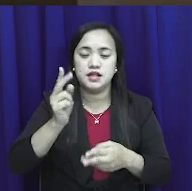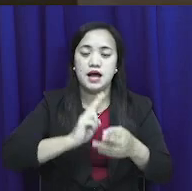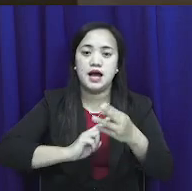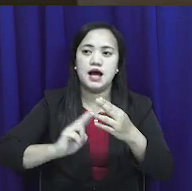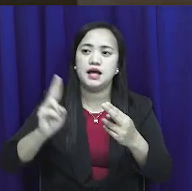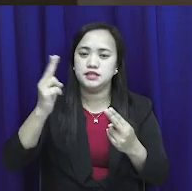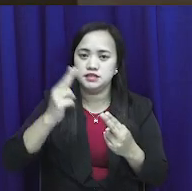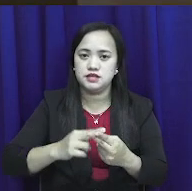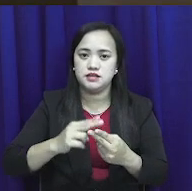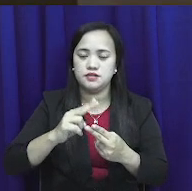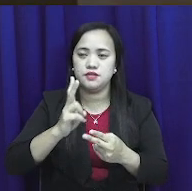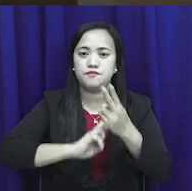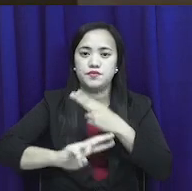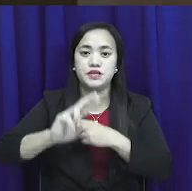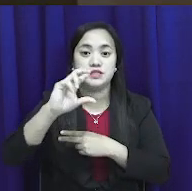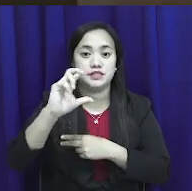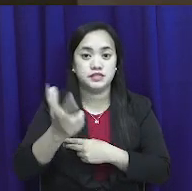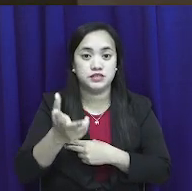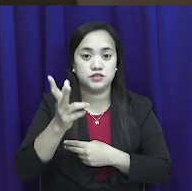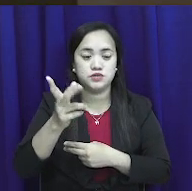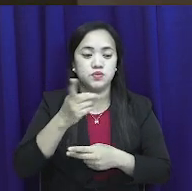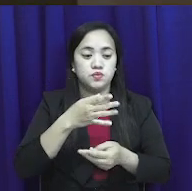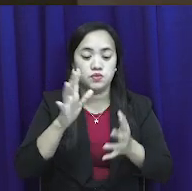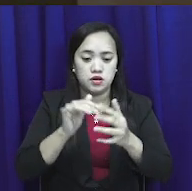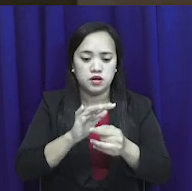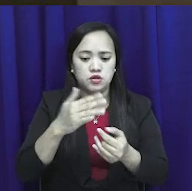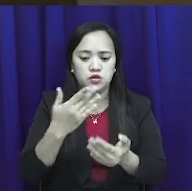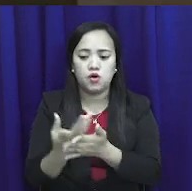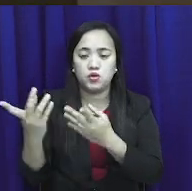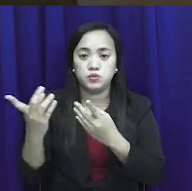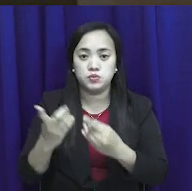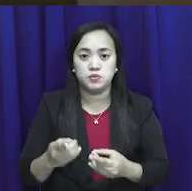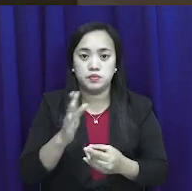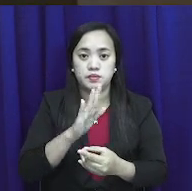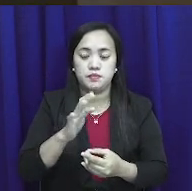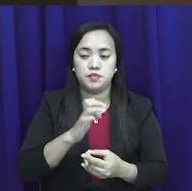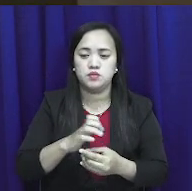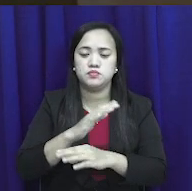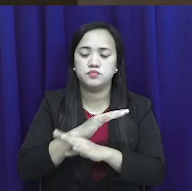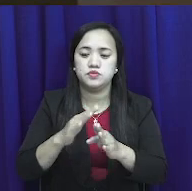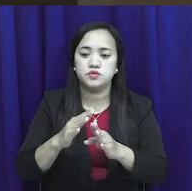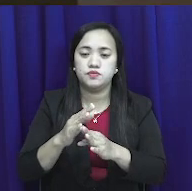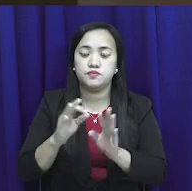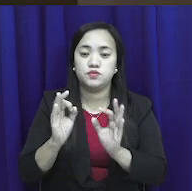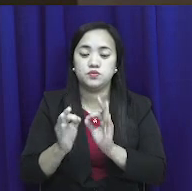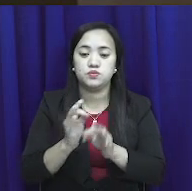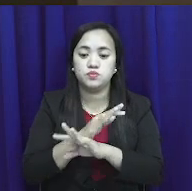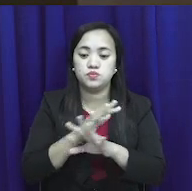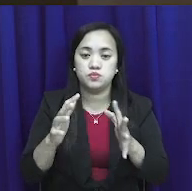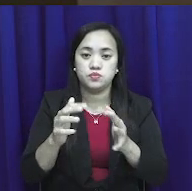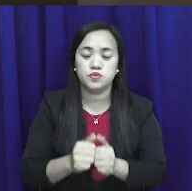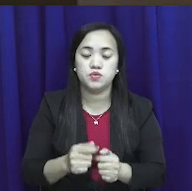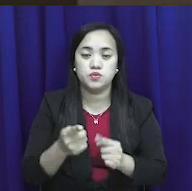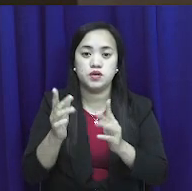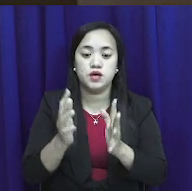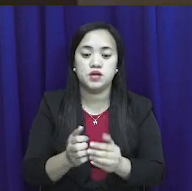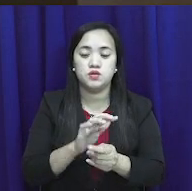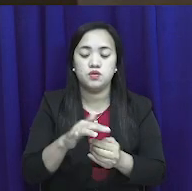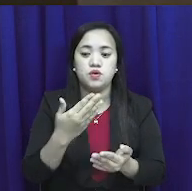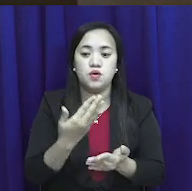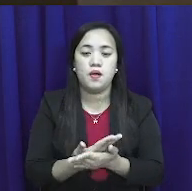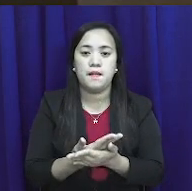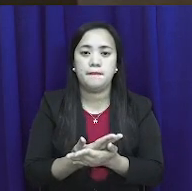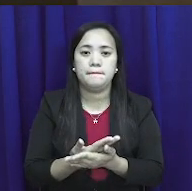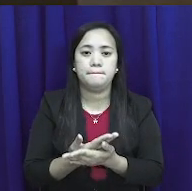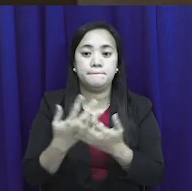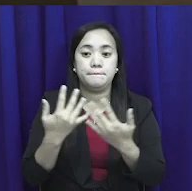number 31 kaya niyo na kayang i-practice ' OP Hwag niyong sabihin na hindi niyo pwedeng i-practice ' pwede niyo i-practice ' kahit dalaga